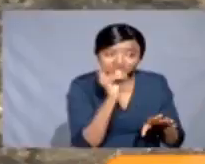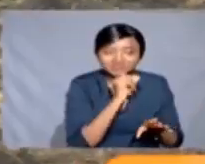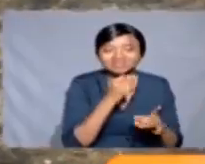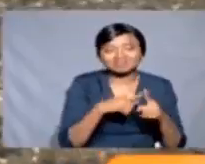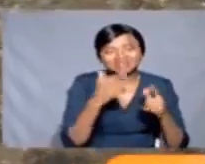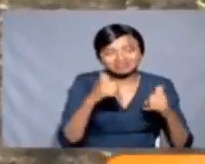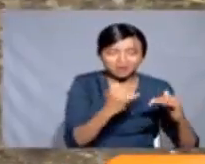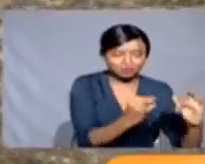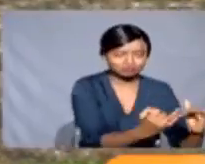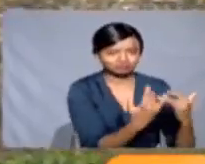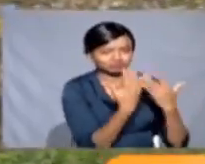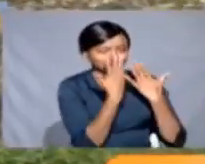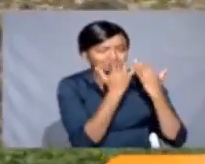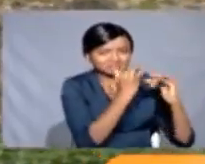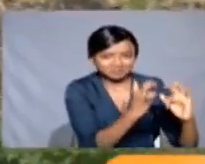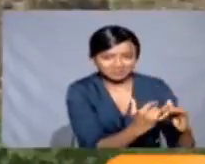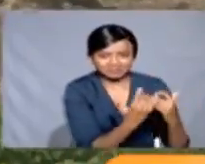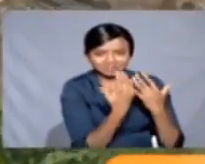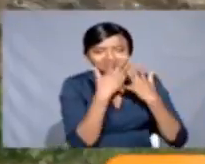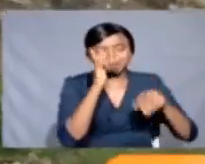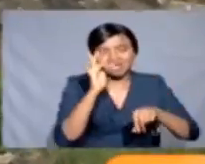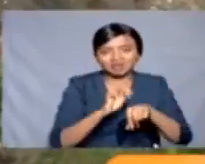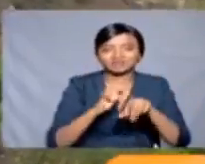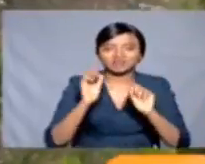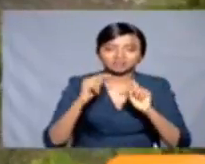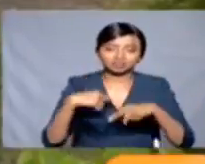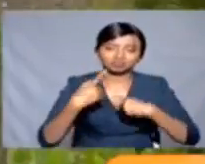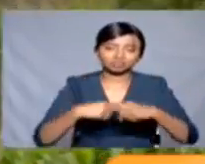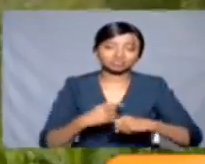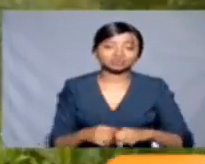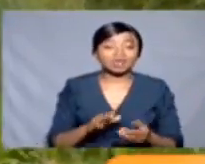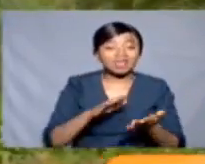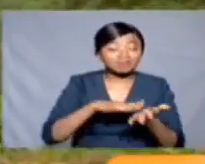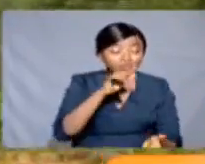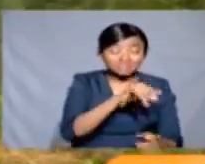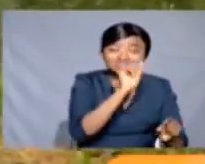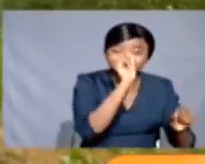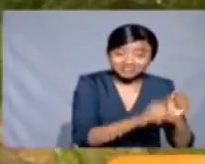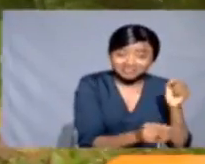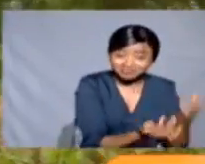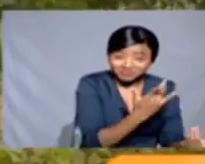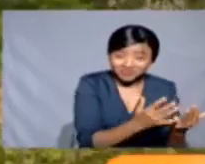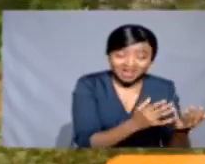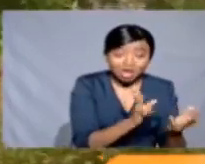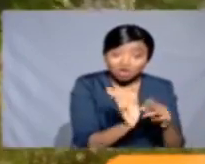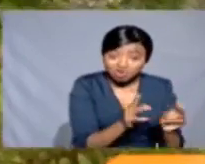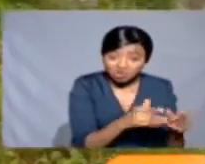effect, moshi inakuja huko. Oh, bado inaleta tu? Inaleta tu moshi. Na vitu zinachoma huko ndio si vitu za kawaida.